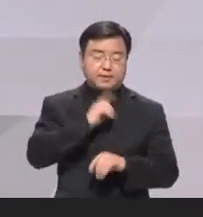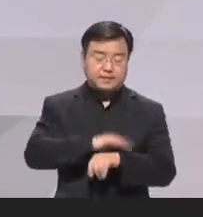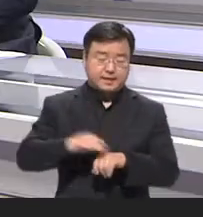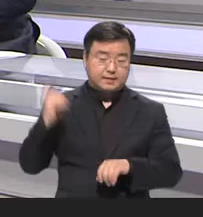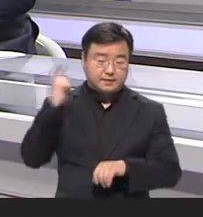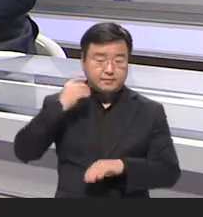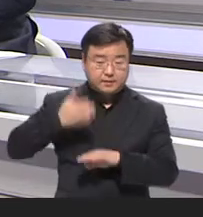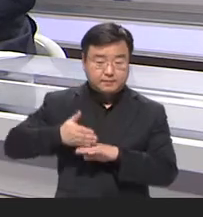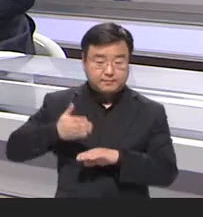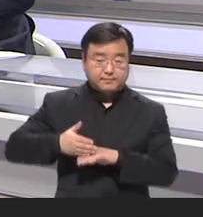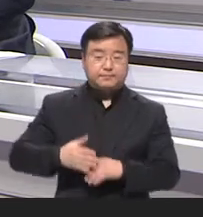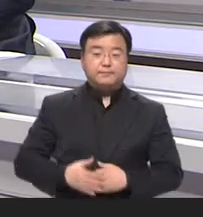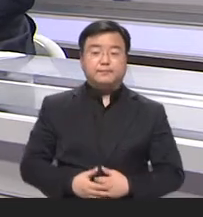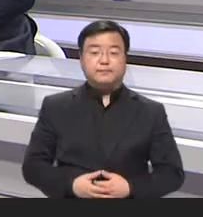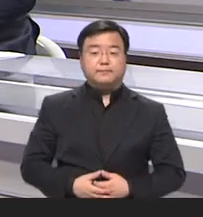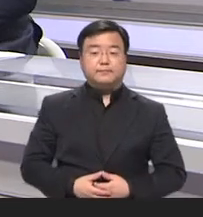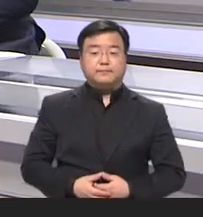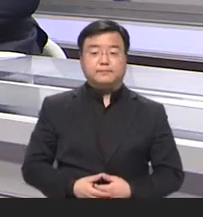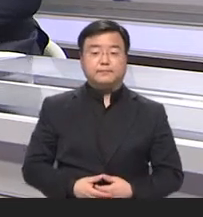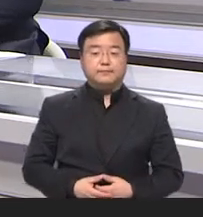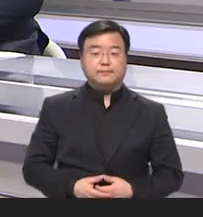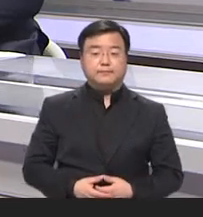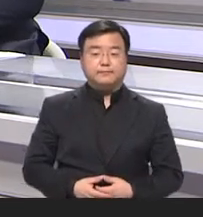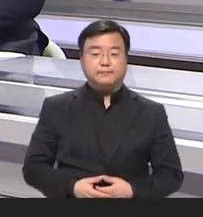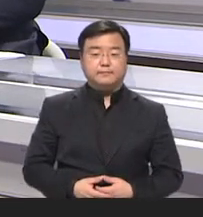고맙습니다 네 감사합니다 4